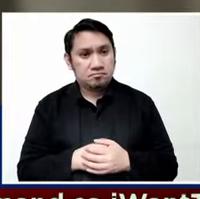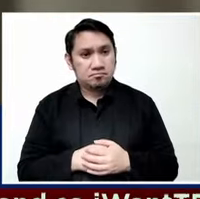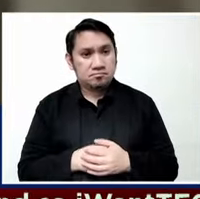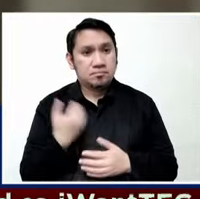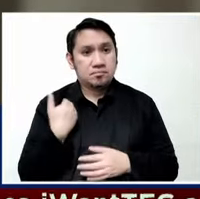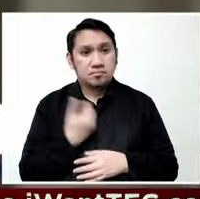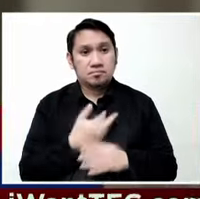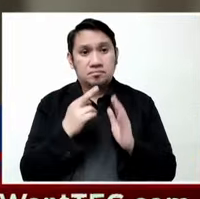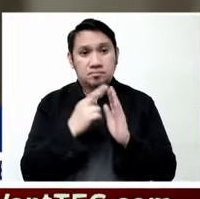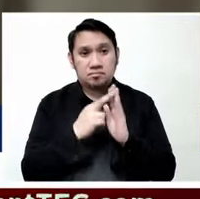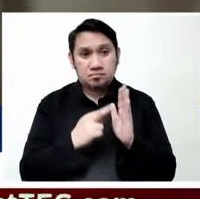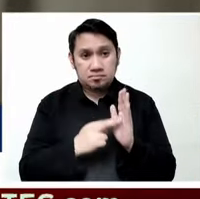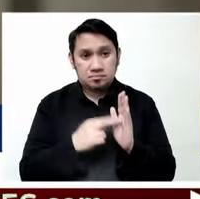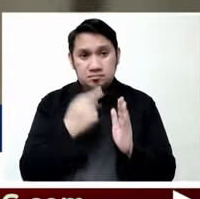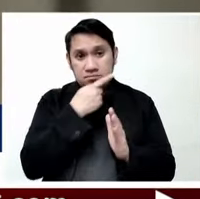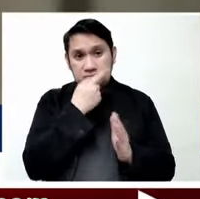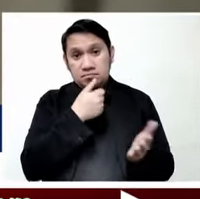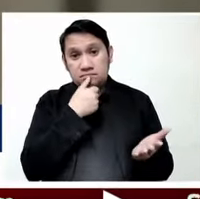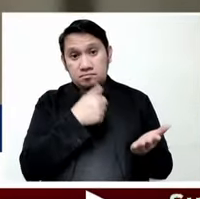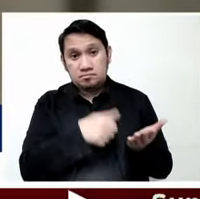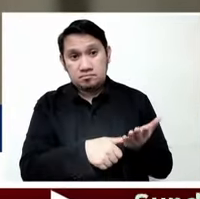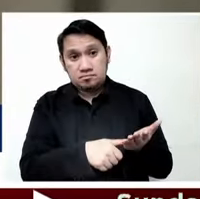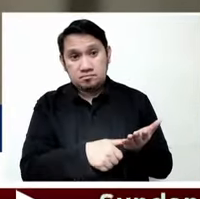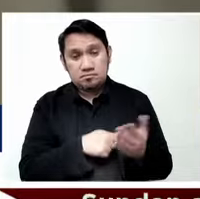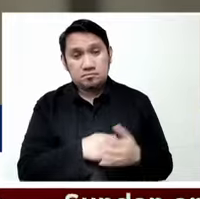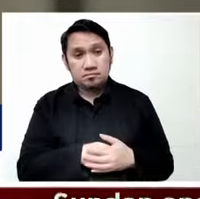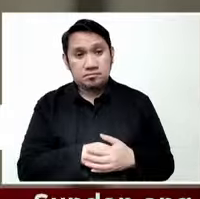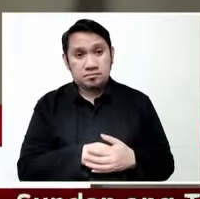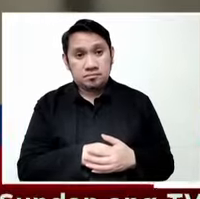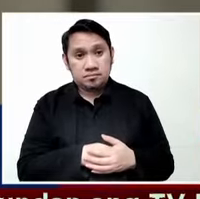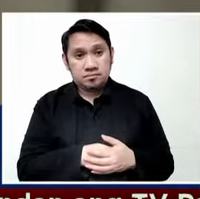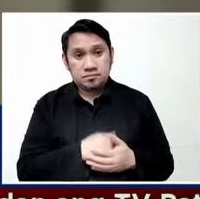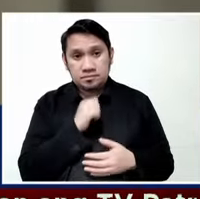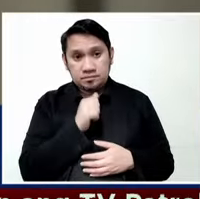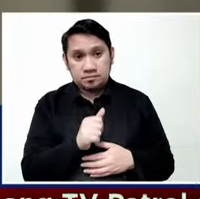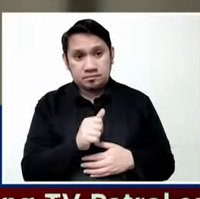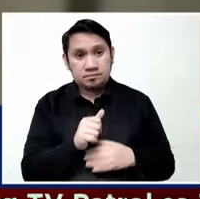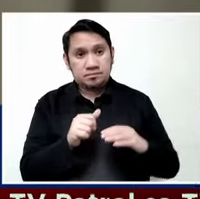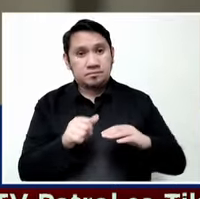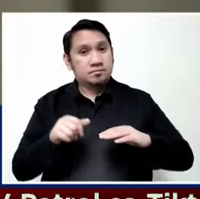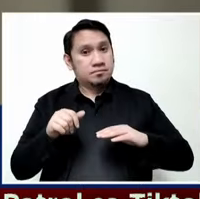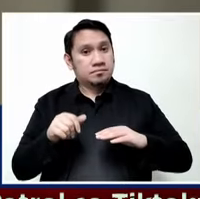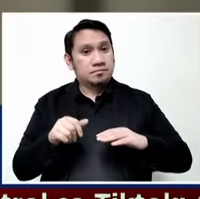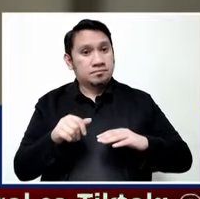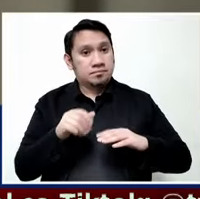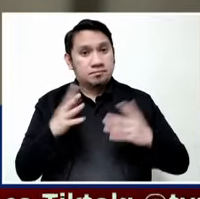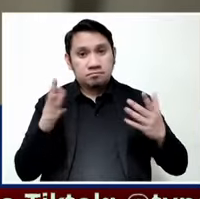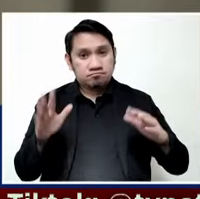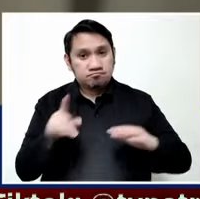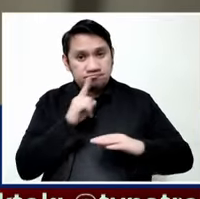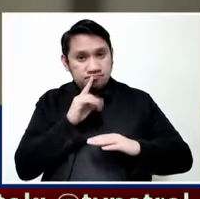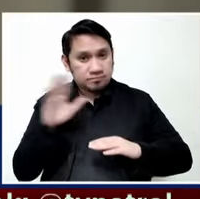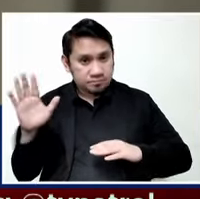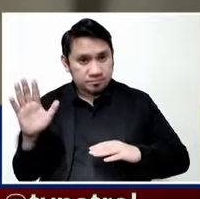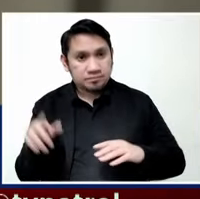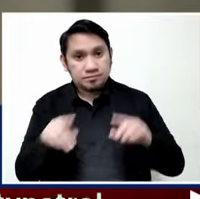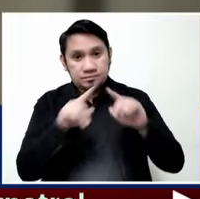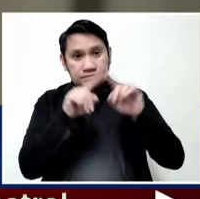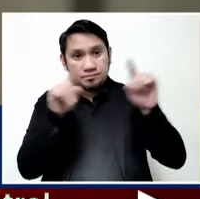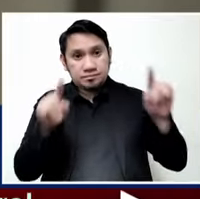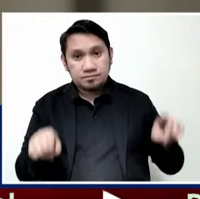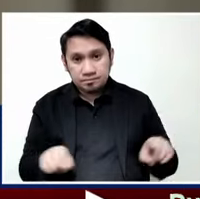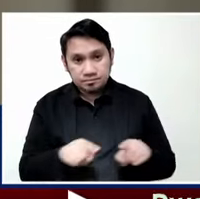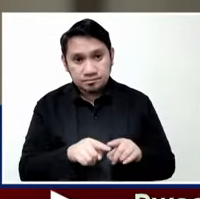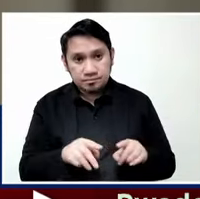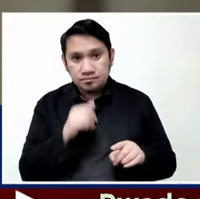rules, yung letter niya po kasi is hindi po under oath. That's why the committee treat it as not